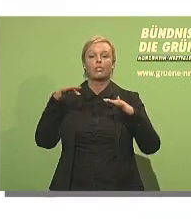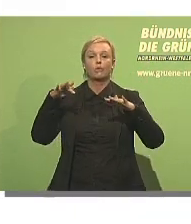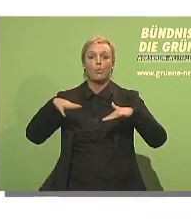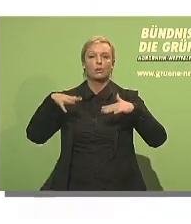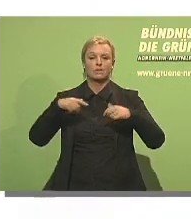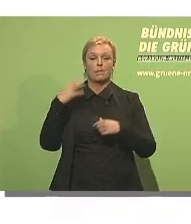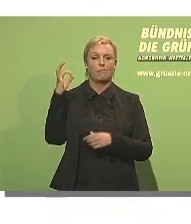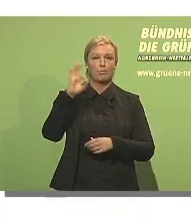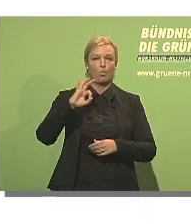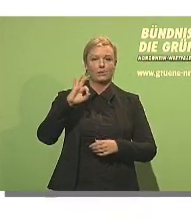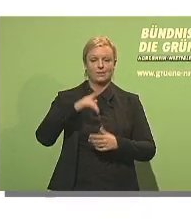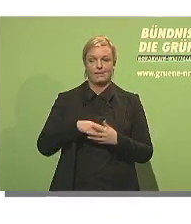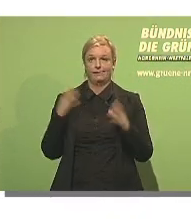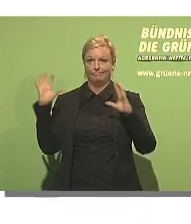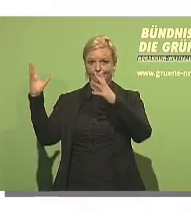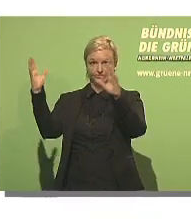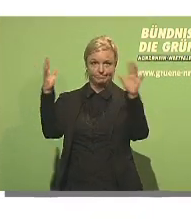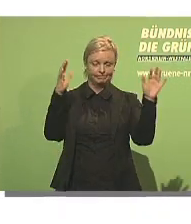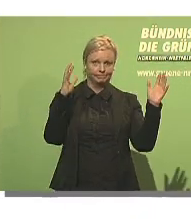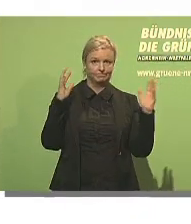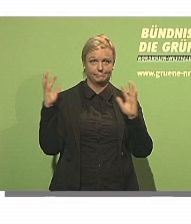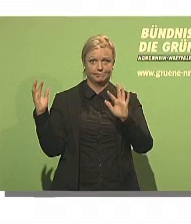89,19%.